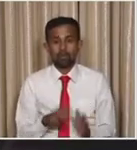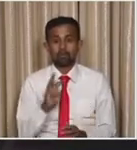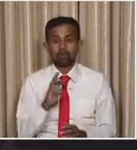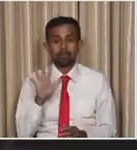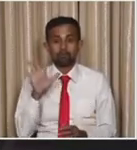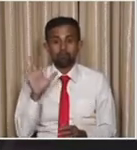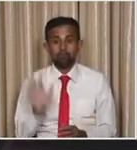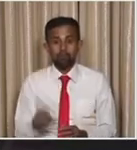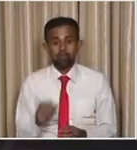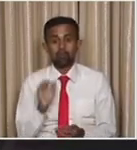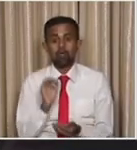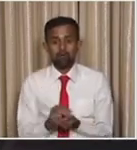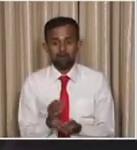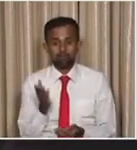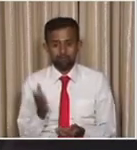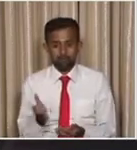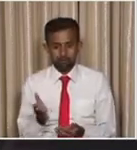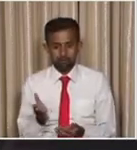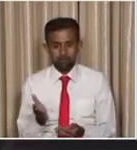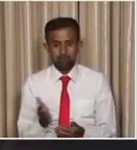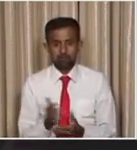935,000ක්ම තියෙන්නේ ඒවා එනිසා